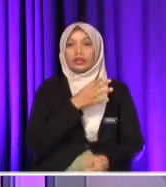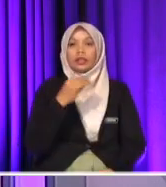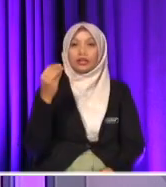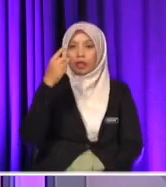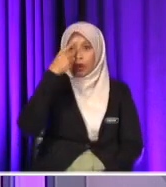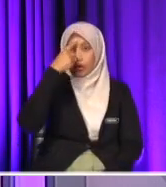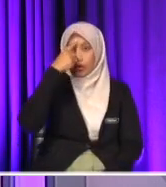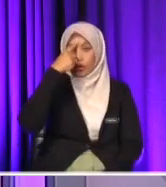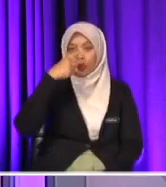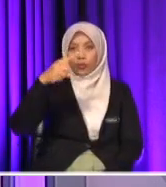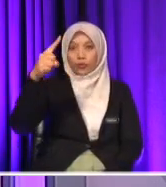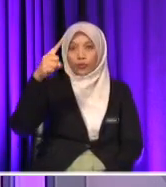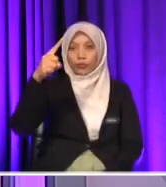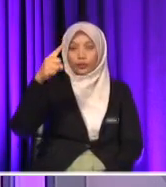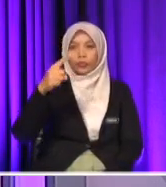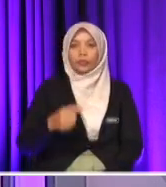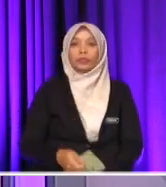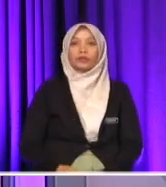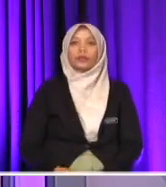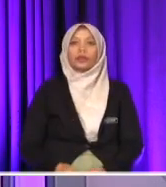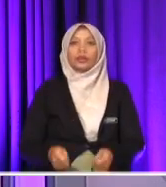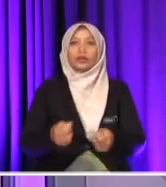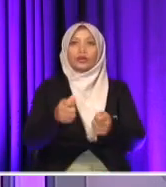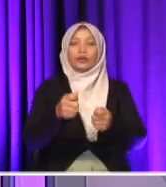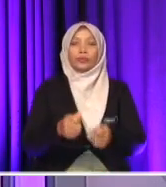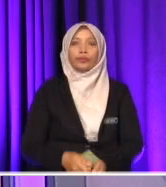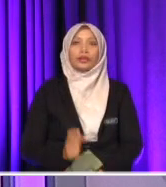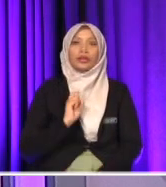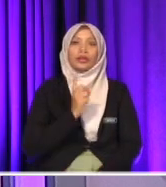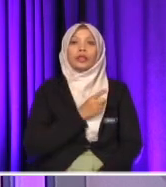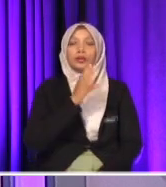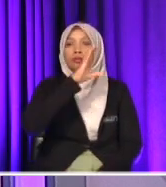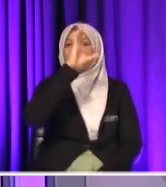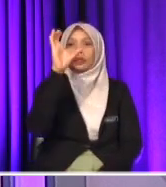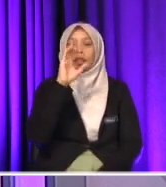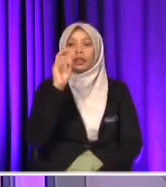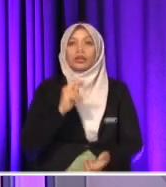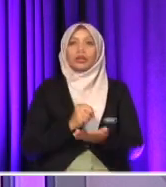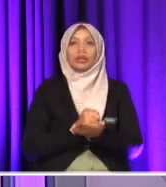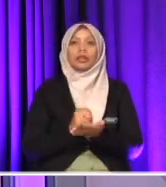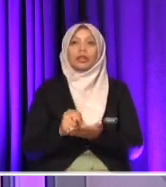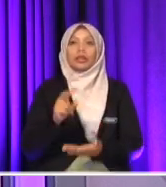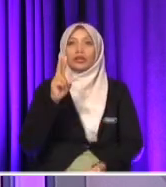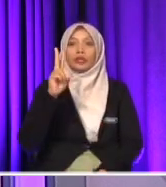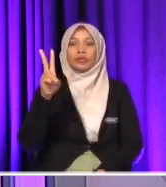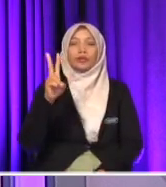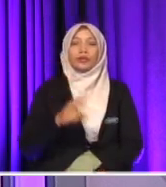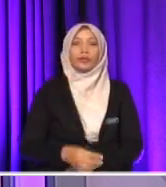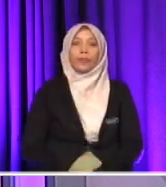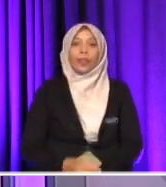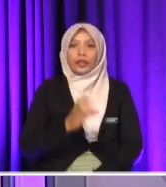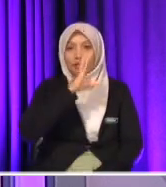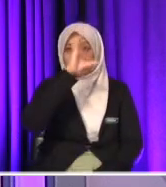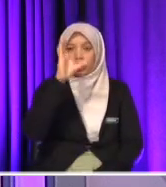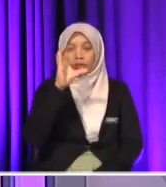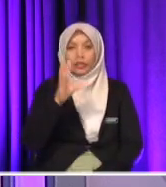untuk kearuhan pula, okey, kita nak mencari nilai yang kedua, iaitu nilai kearuhan. Okay, kita cari